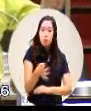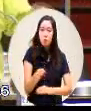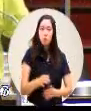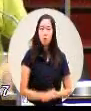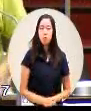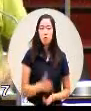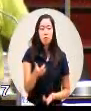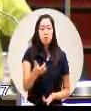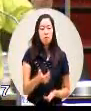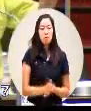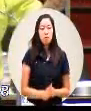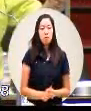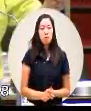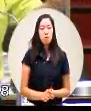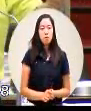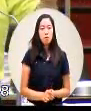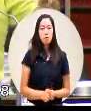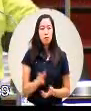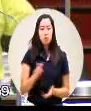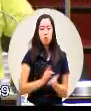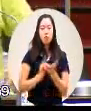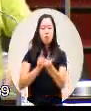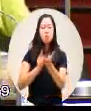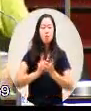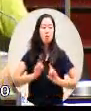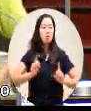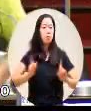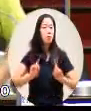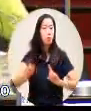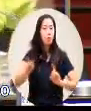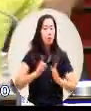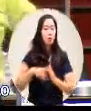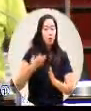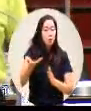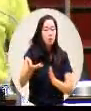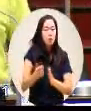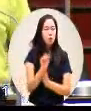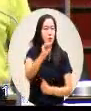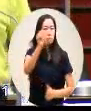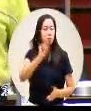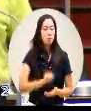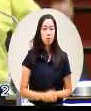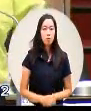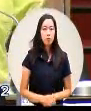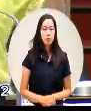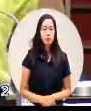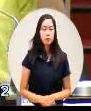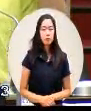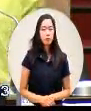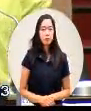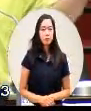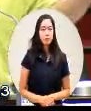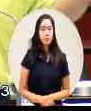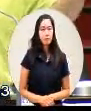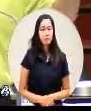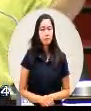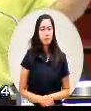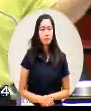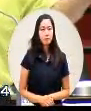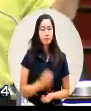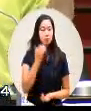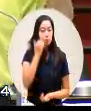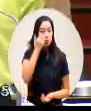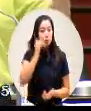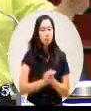当随便好，会当借讲外来。这闲杂人员去进驻呢？你现在去要